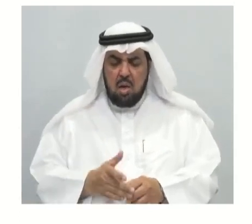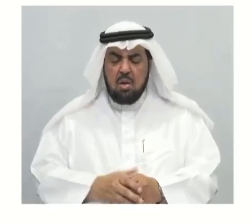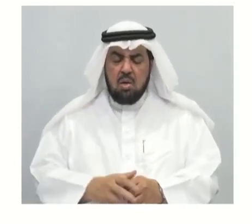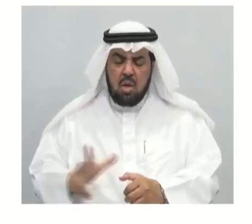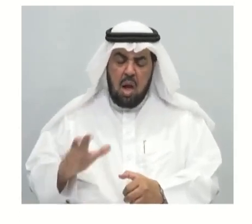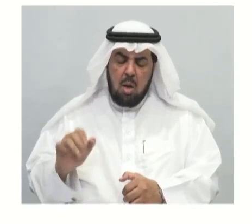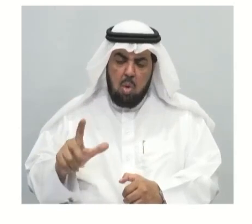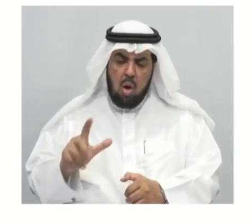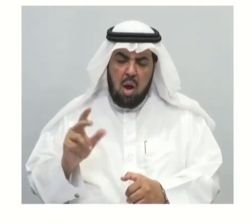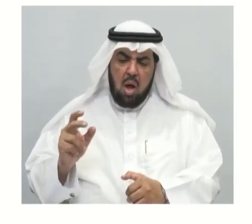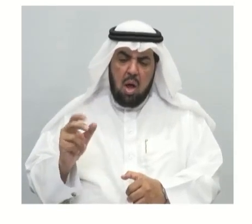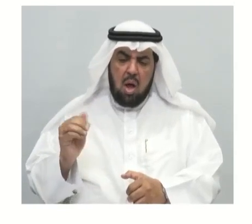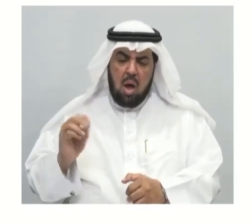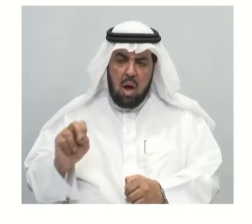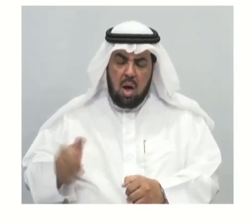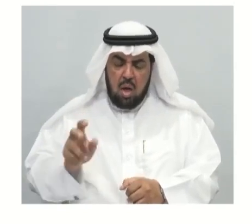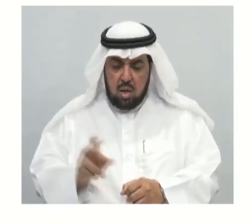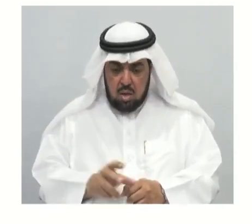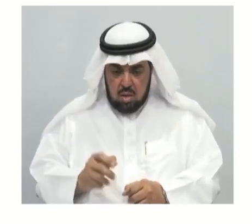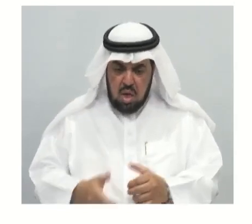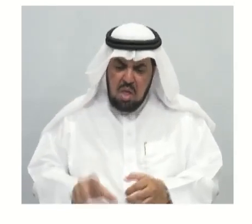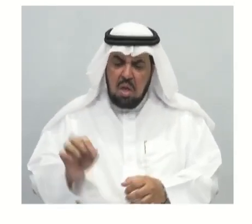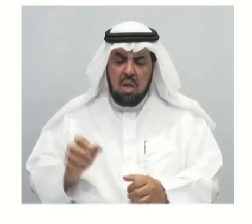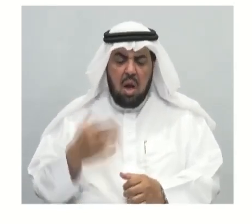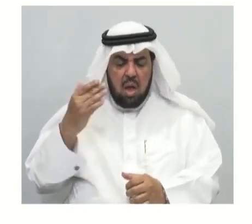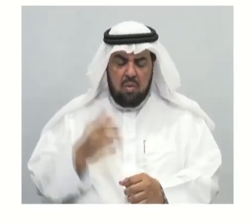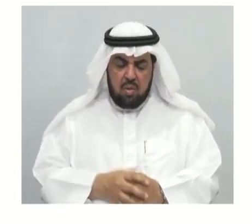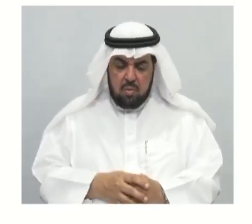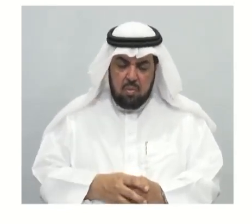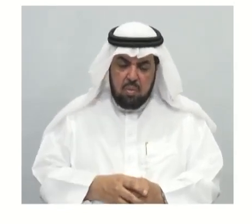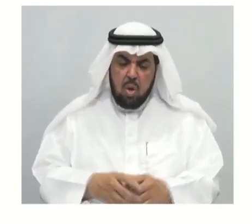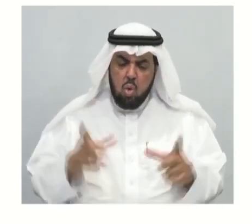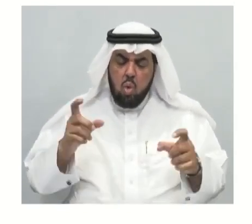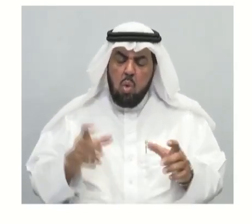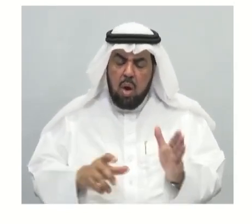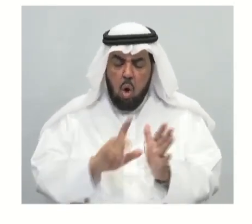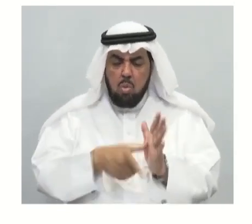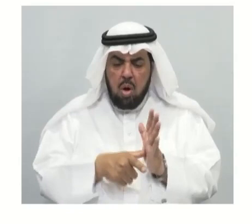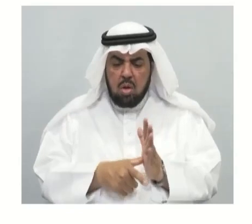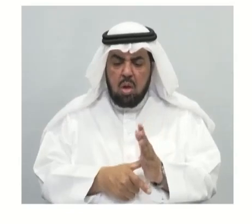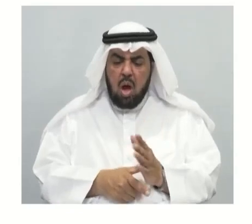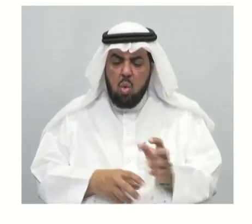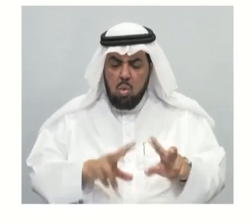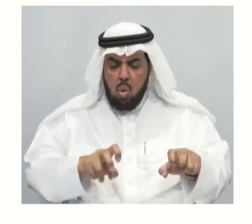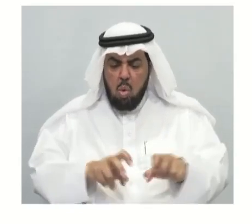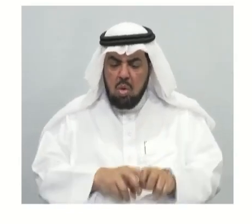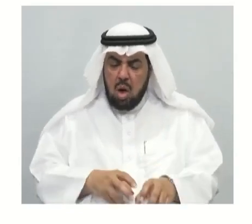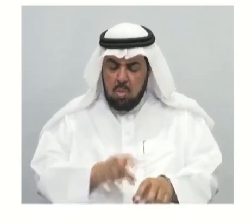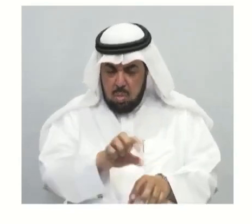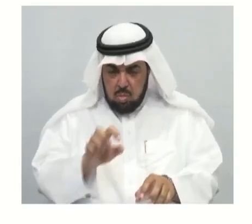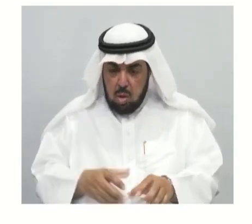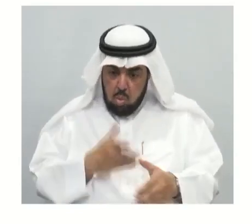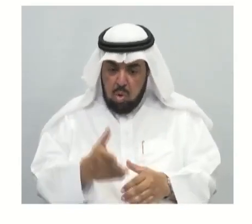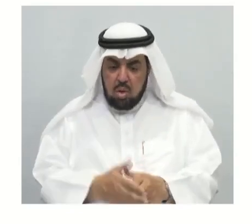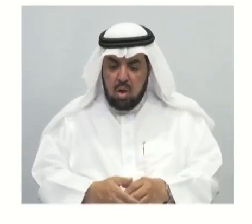ملحقات وقد لا يكون هذه اختياريه تتضمن اي صور او مخططات او بحوث لم يتم الاقتباس منها